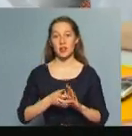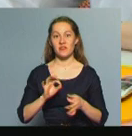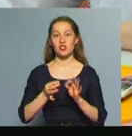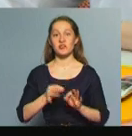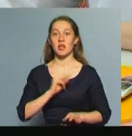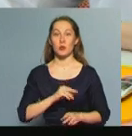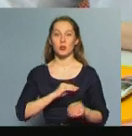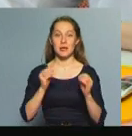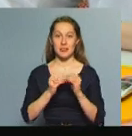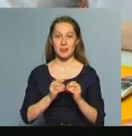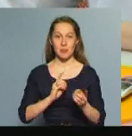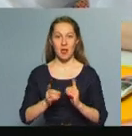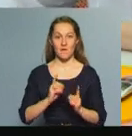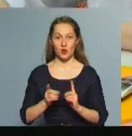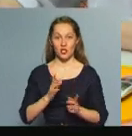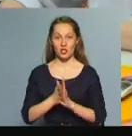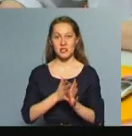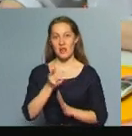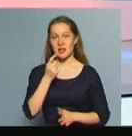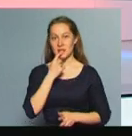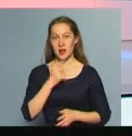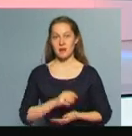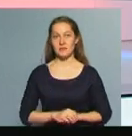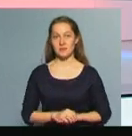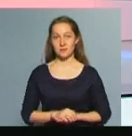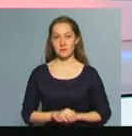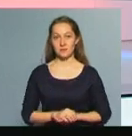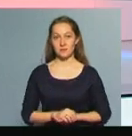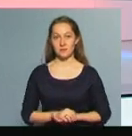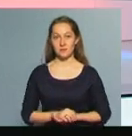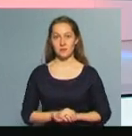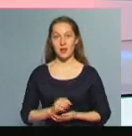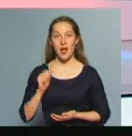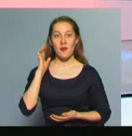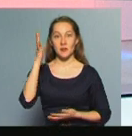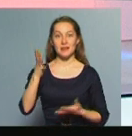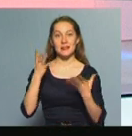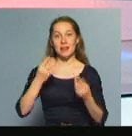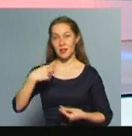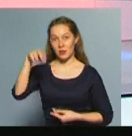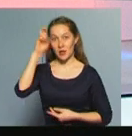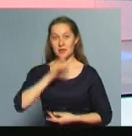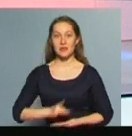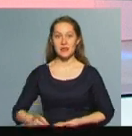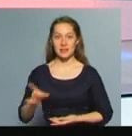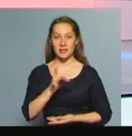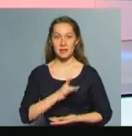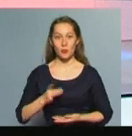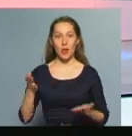лишь 10 переводчиков жестового языка. Ну а впереди День государственности республики.